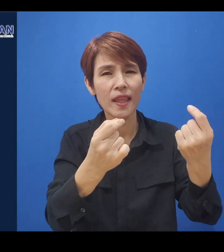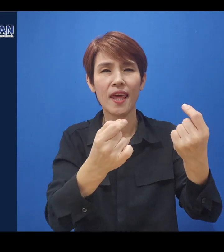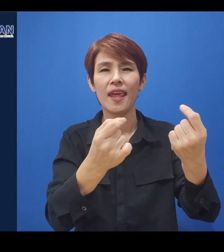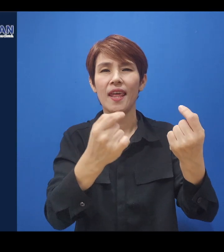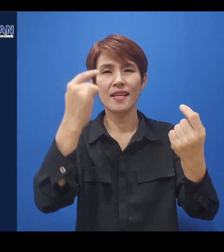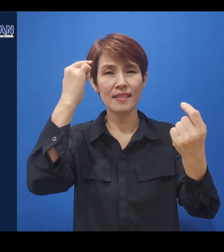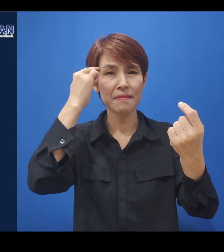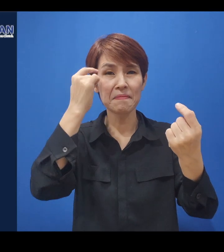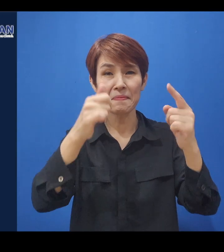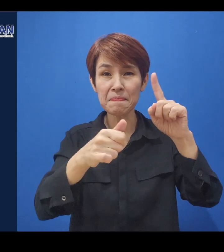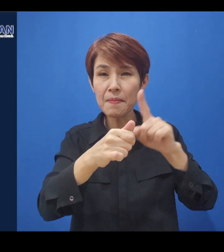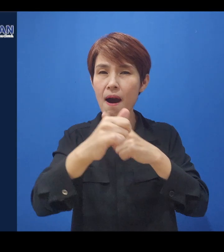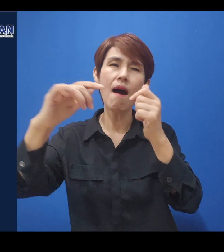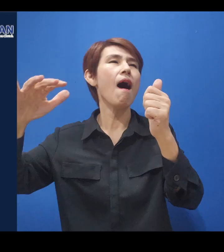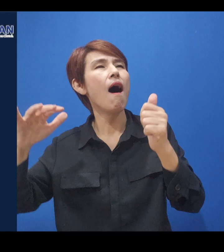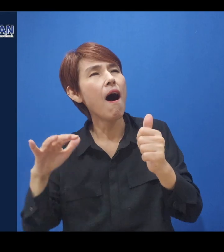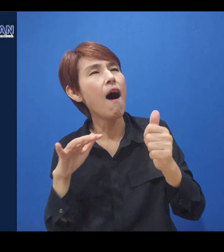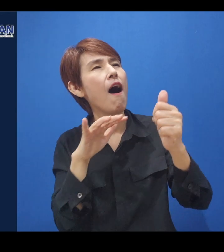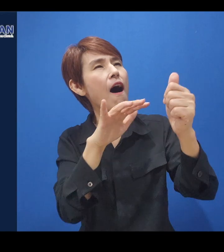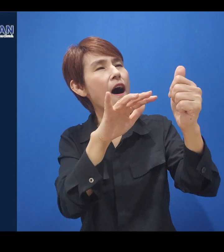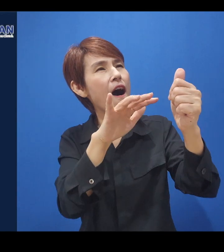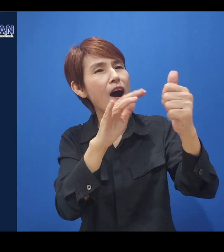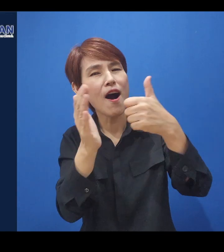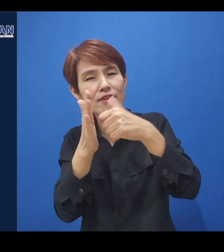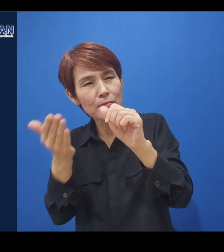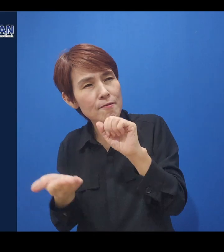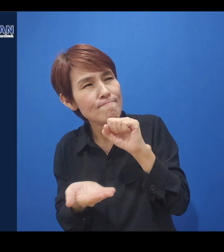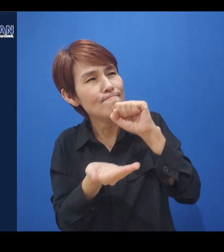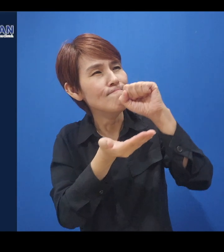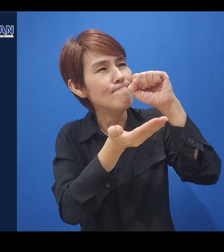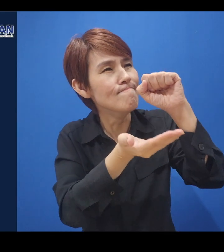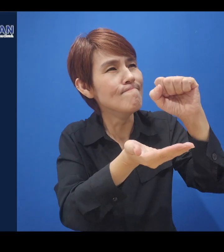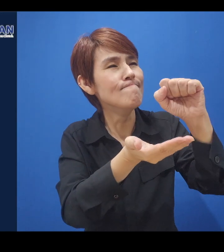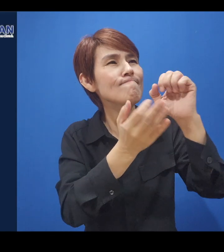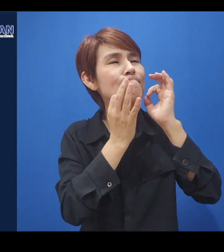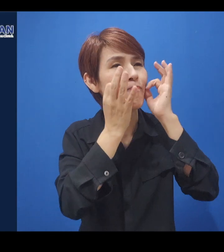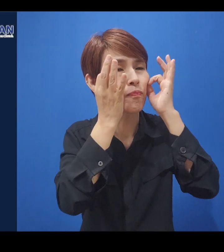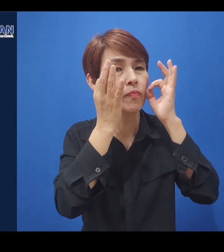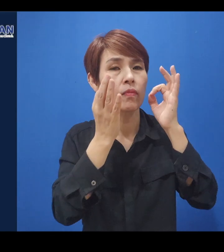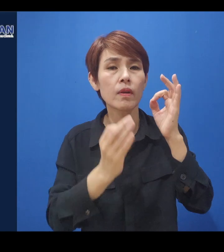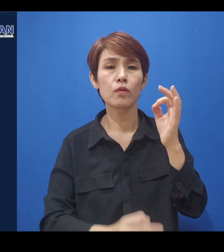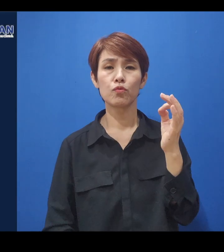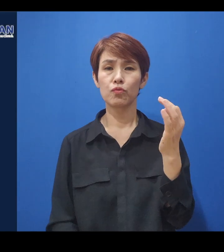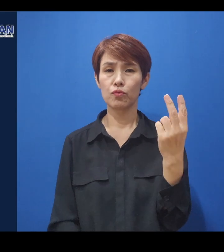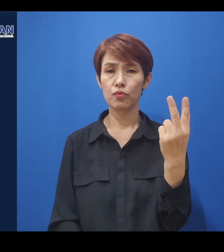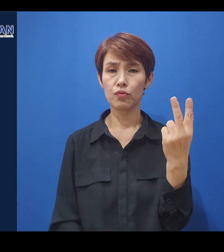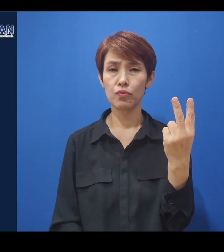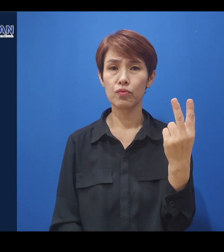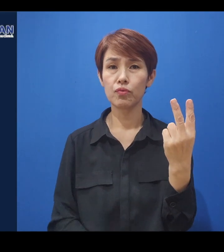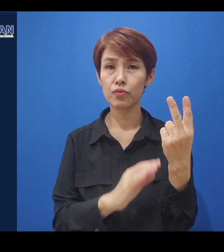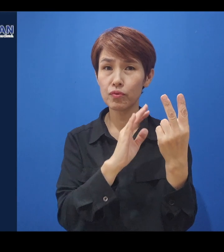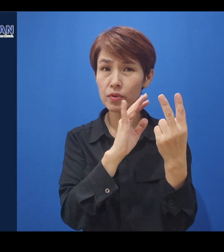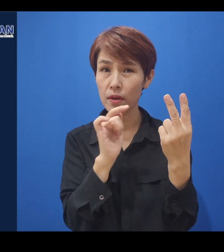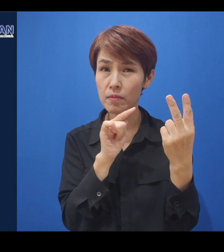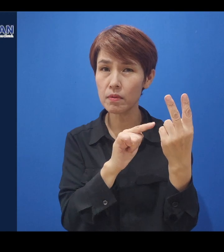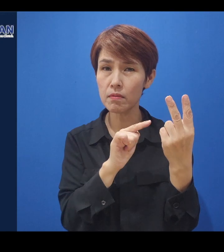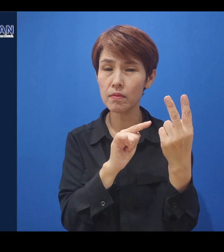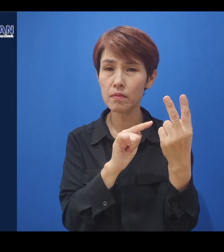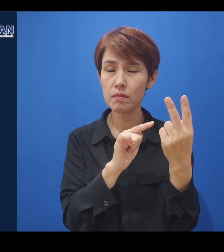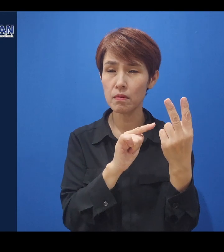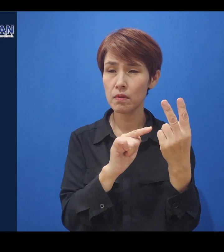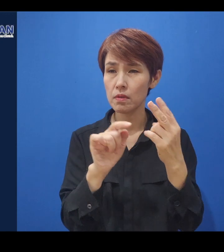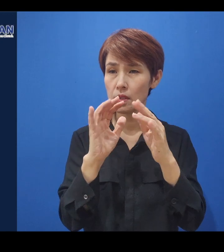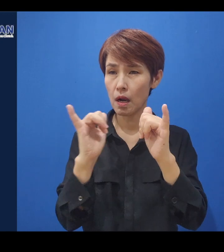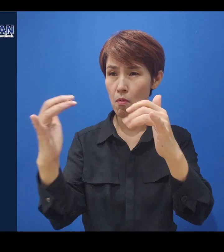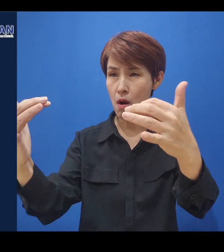거예요. 그러니까 제물을 갖다 바치는 거예요. 두 사도 바나바와 바울이 그 소식을 듣고는